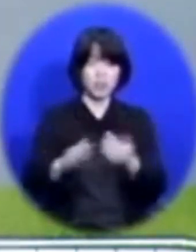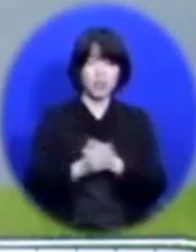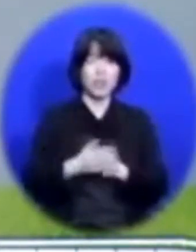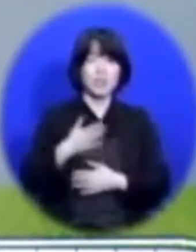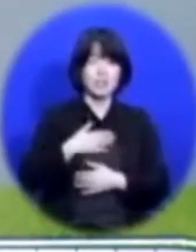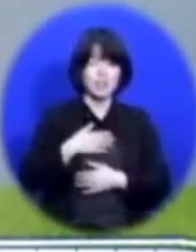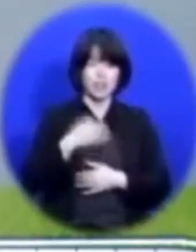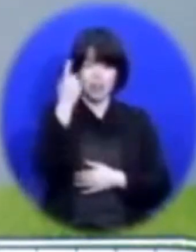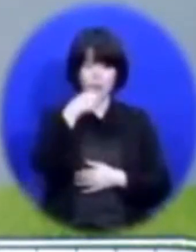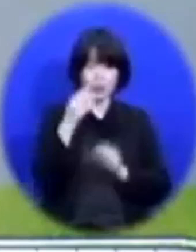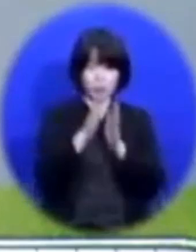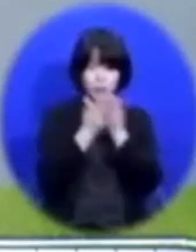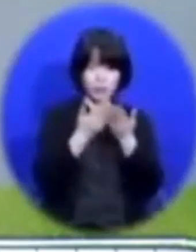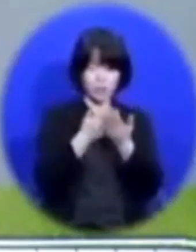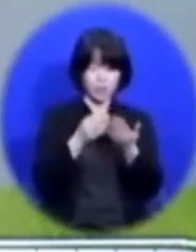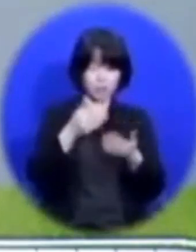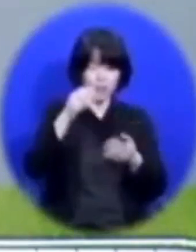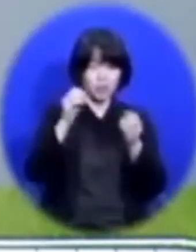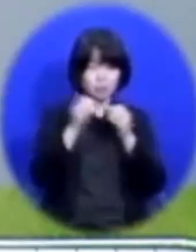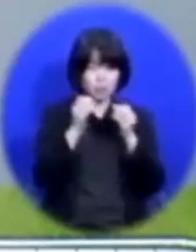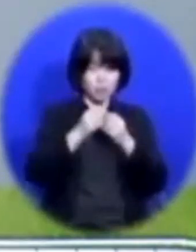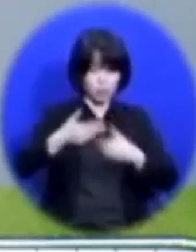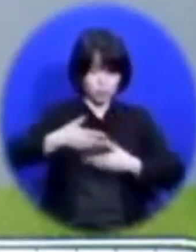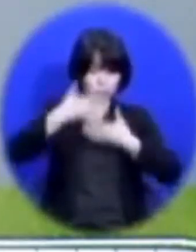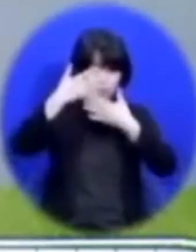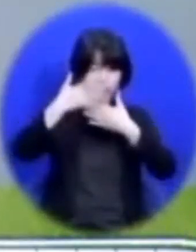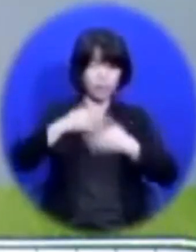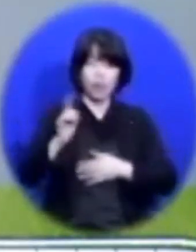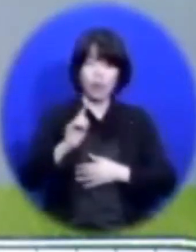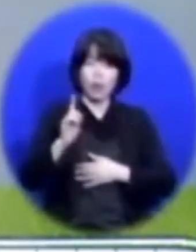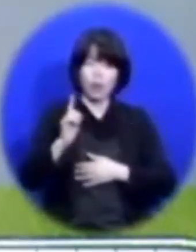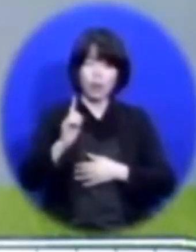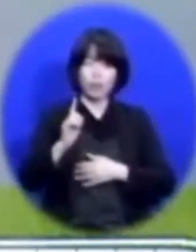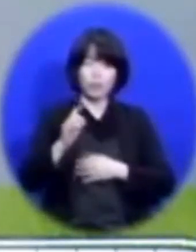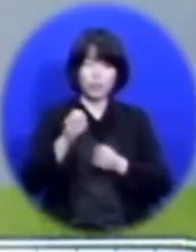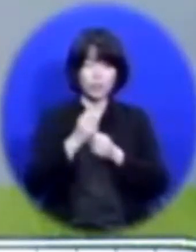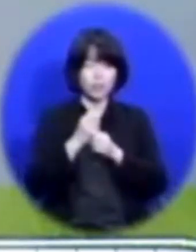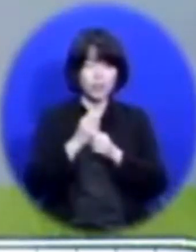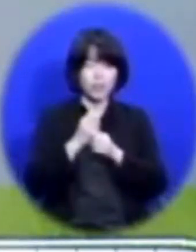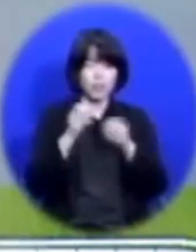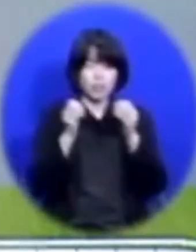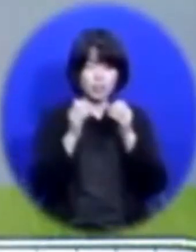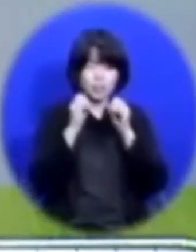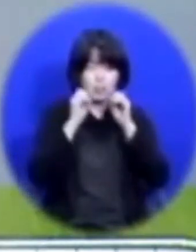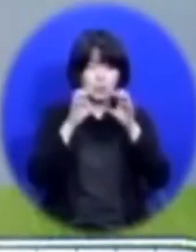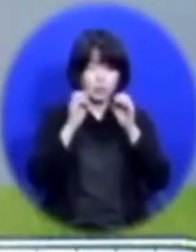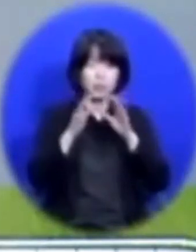가페이스북에그런글을올렸더니 어떤사람이"목사님,